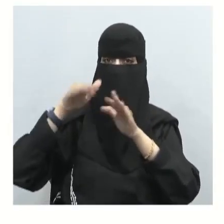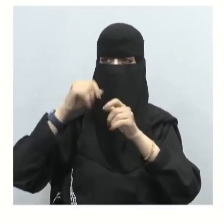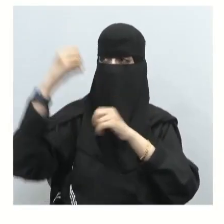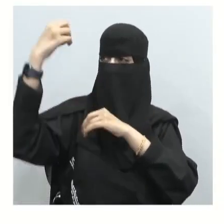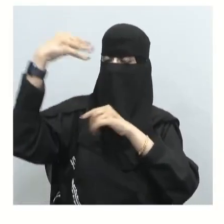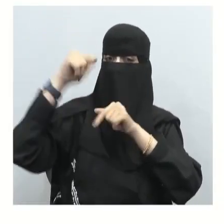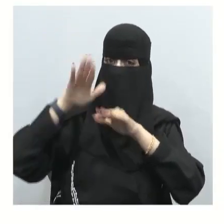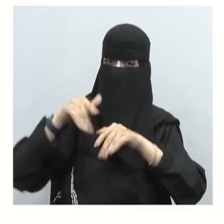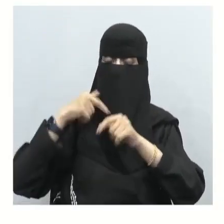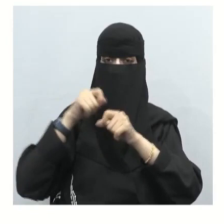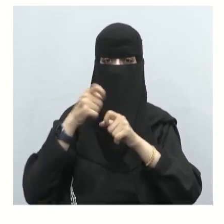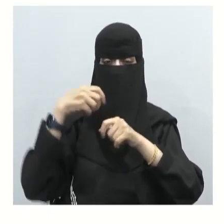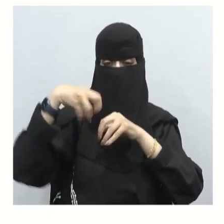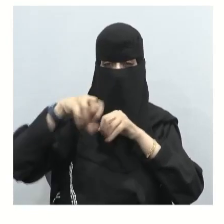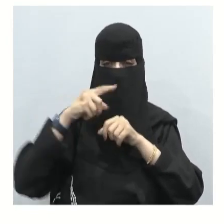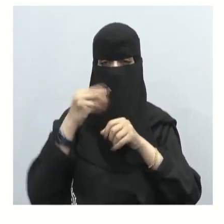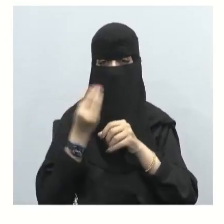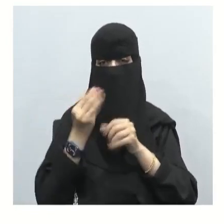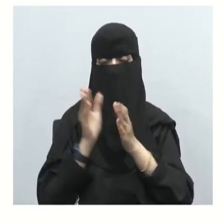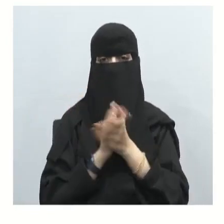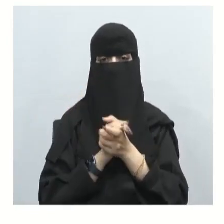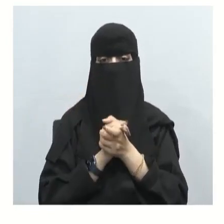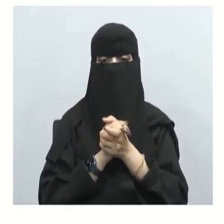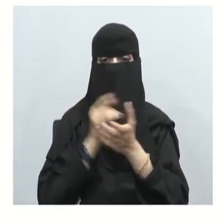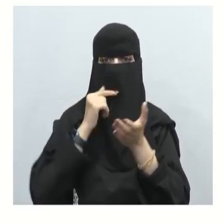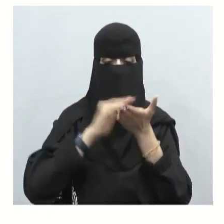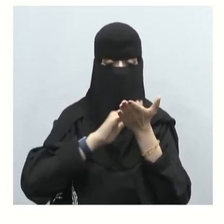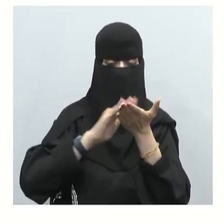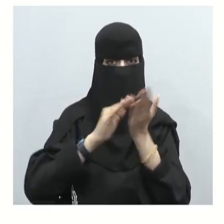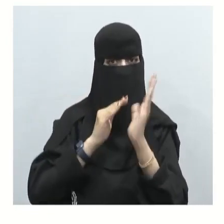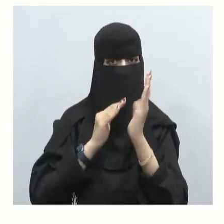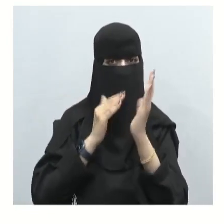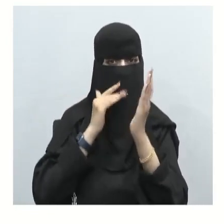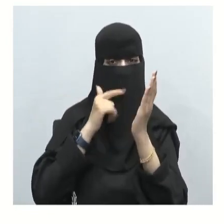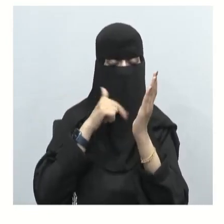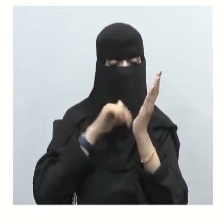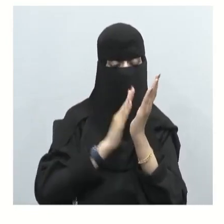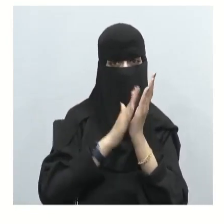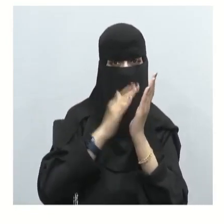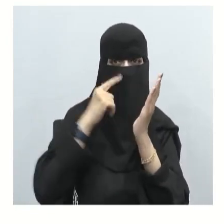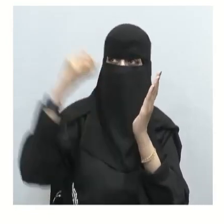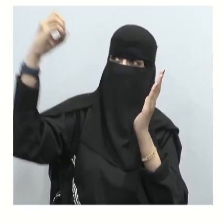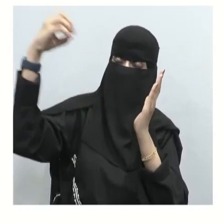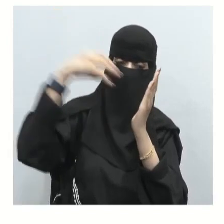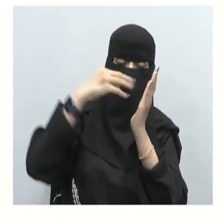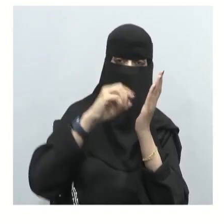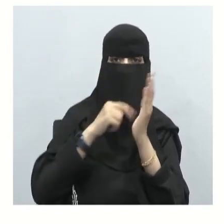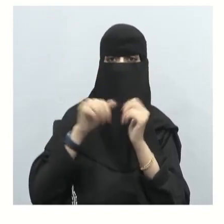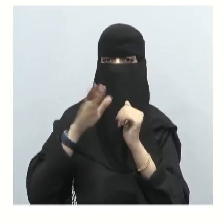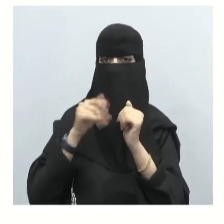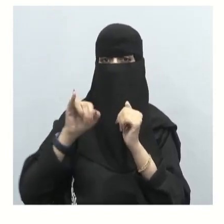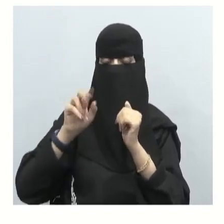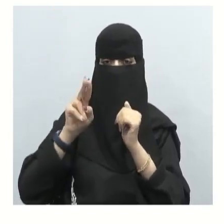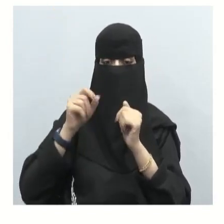نعم مستقطب قليلا سطح المراه اذا كان مصدر الضوء سطح المراه سيكون مستقطب